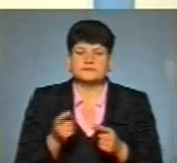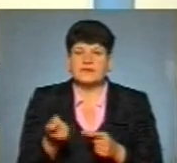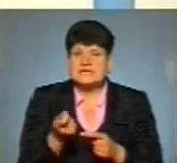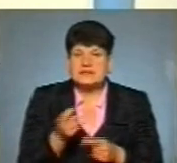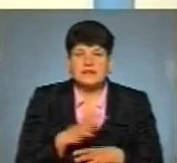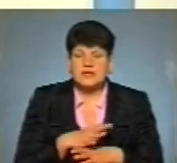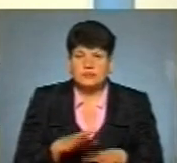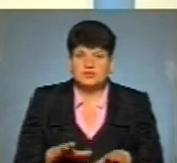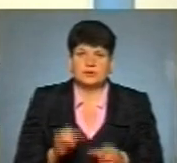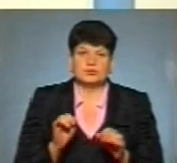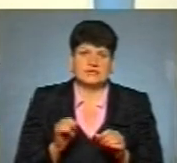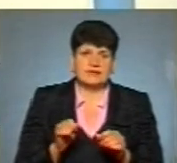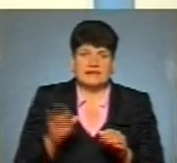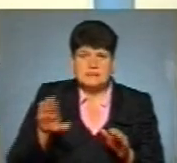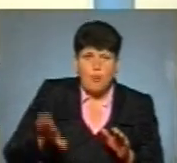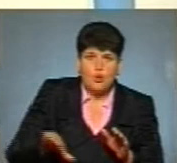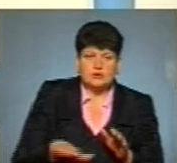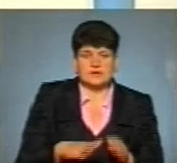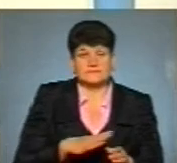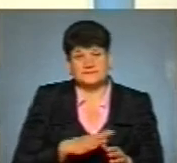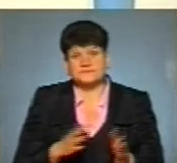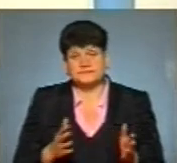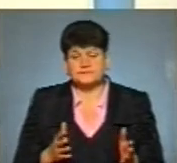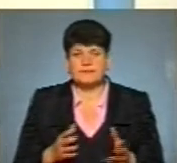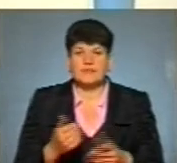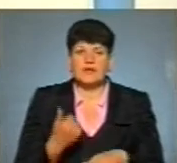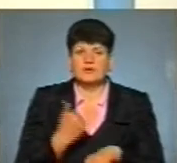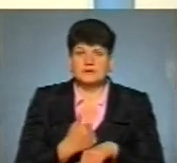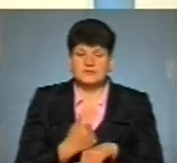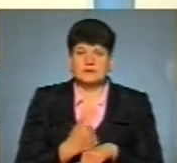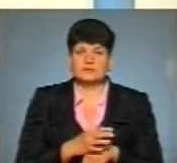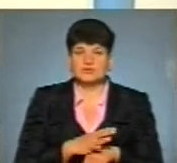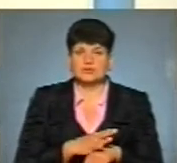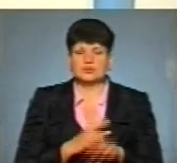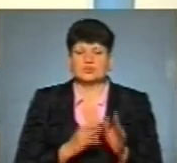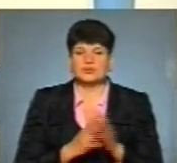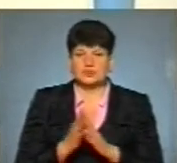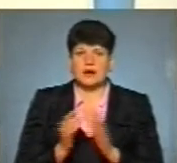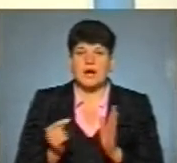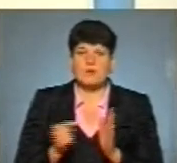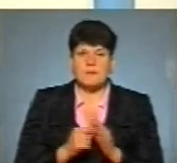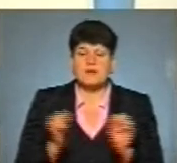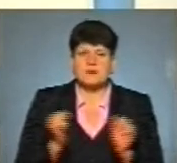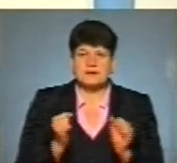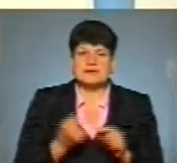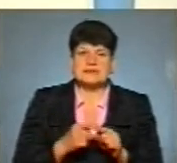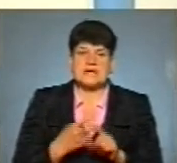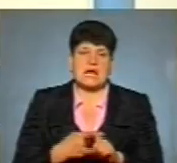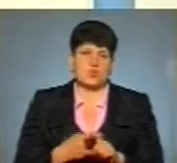якщо там десь по долинках потянуло чи де. А основним, яка от культура, яка попала під приморозок, це